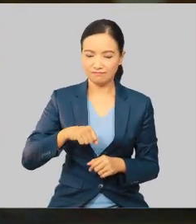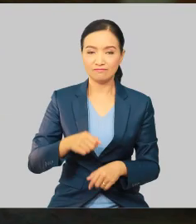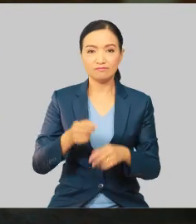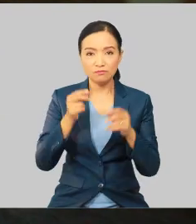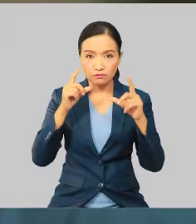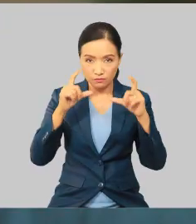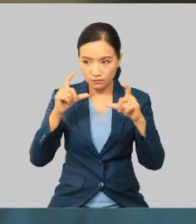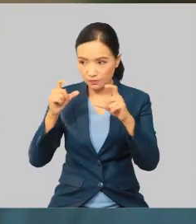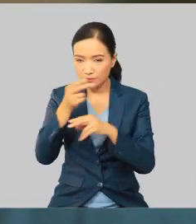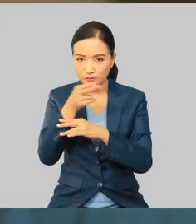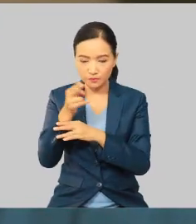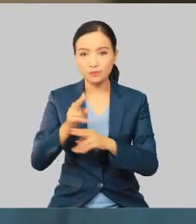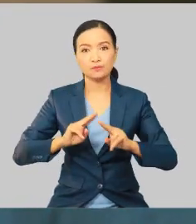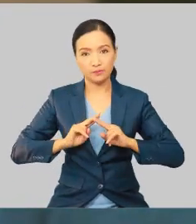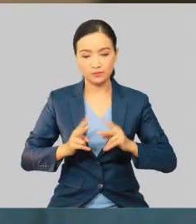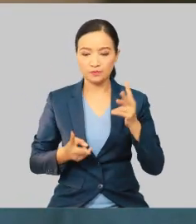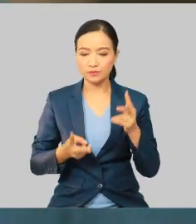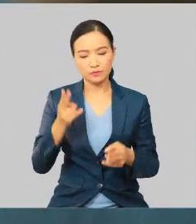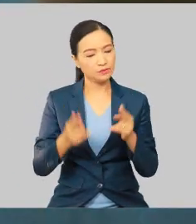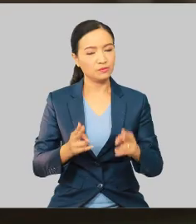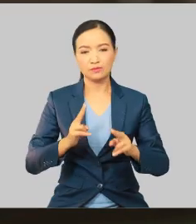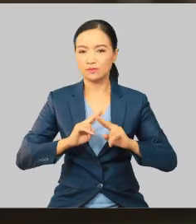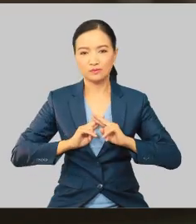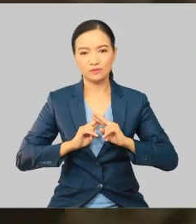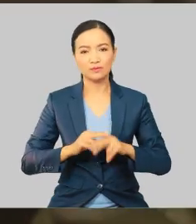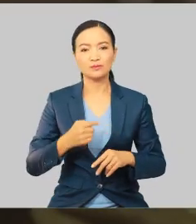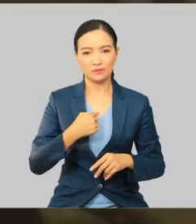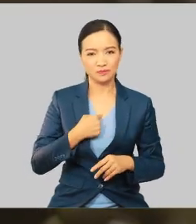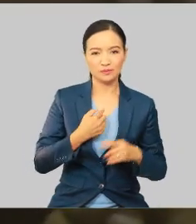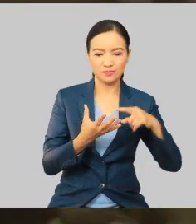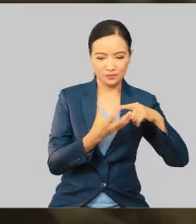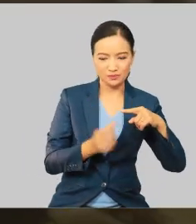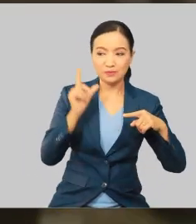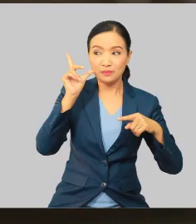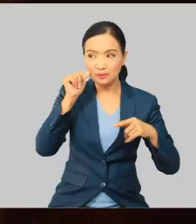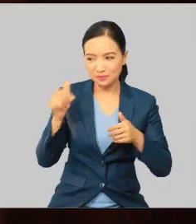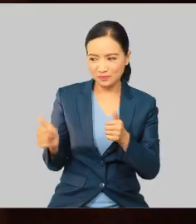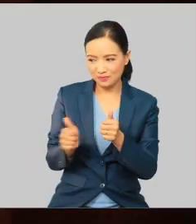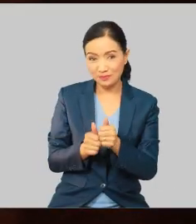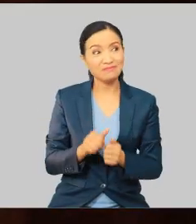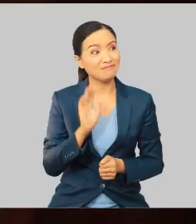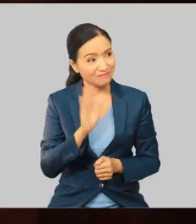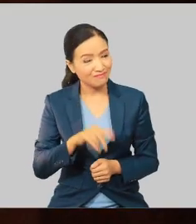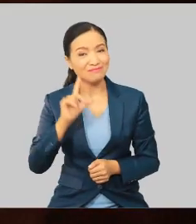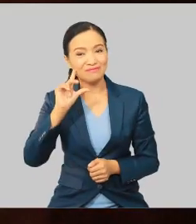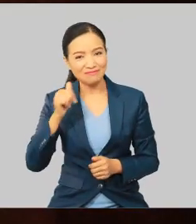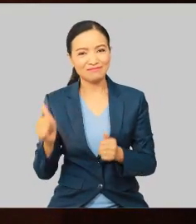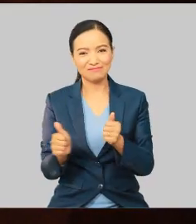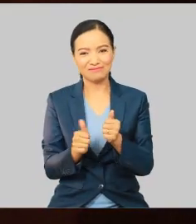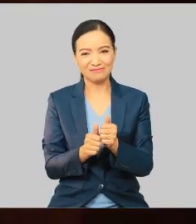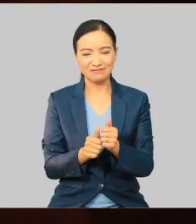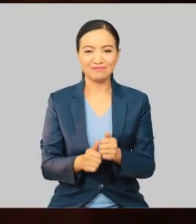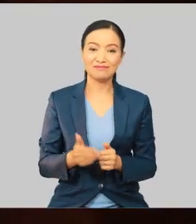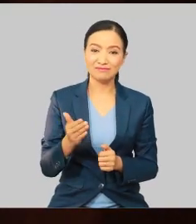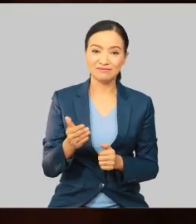ดต่อเอง ทั้งหมดทั้งมวลนี่อยู่ในตัว ค่ะอังุ่นกับแม่ค่ะแม่เป็นผู้ช่วย อ๋อคุณแม่เป็นผู้ช่วย